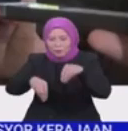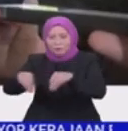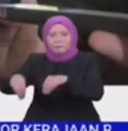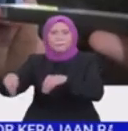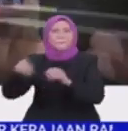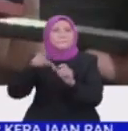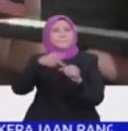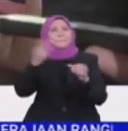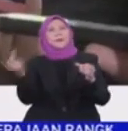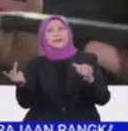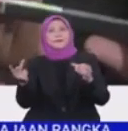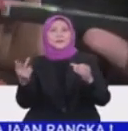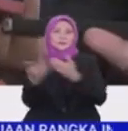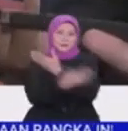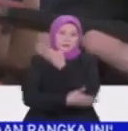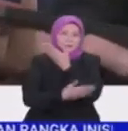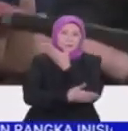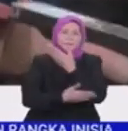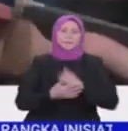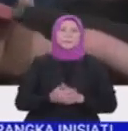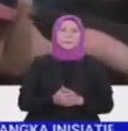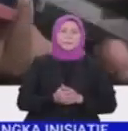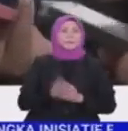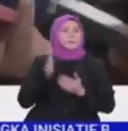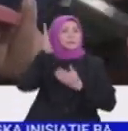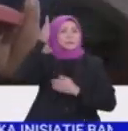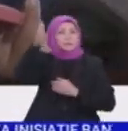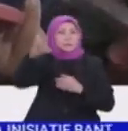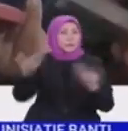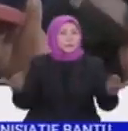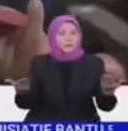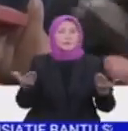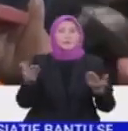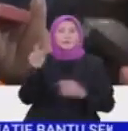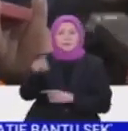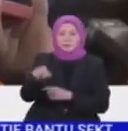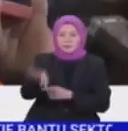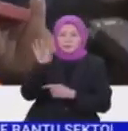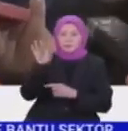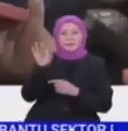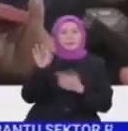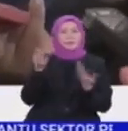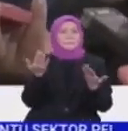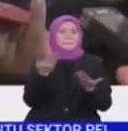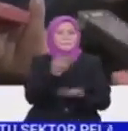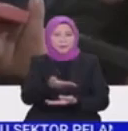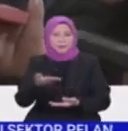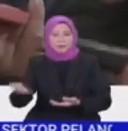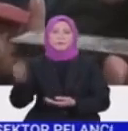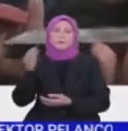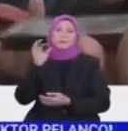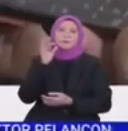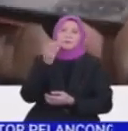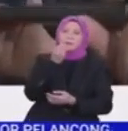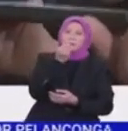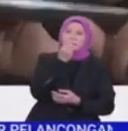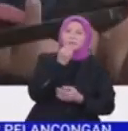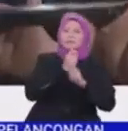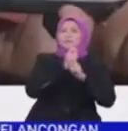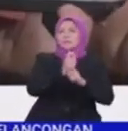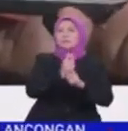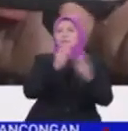padi negara. Begitu juga langkah ke hadapan adalah untuk mengenal pasti variety-variety yang lebih tahan